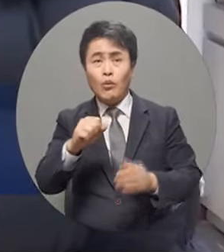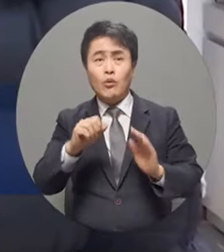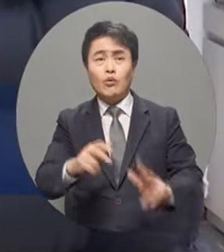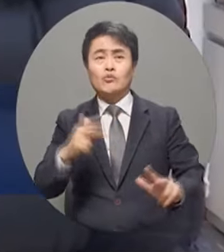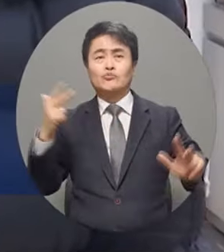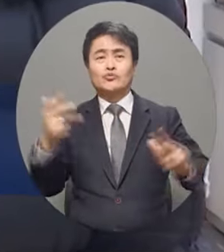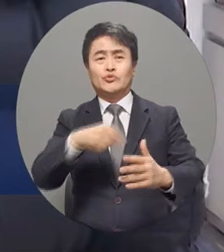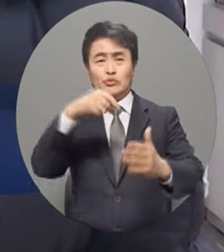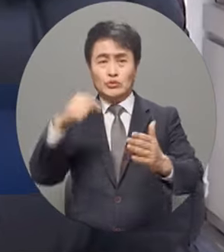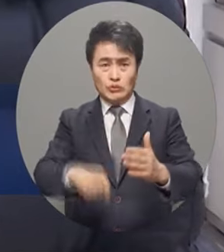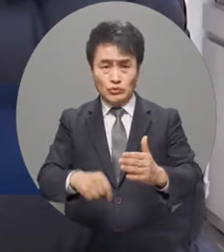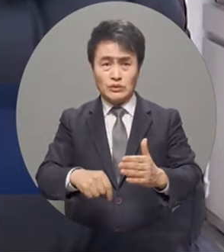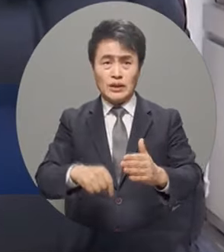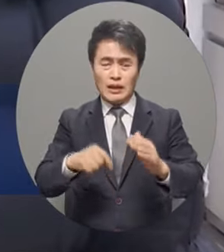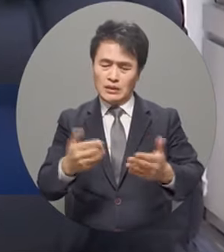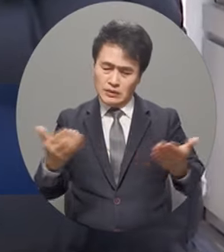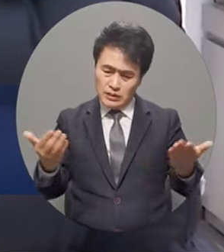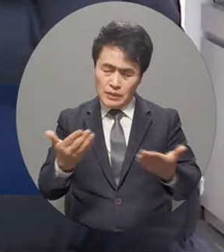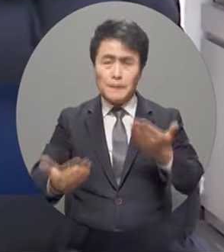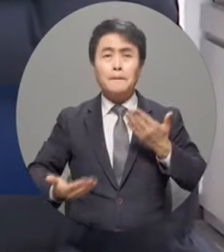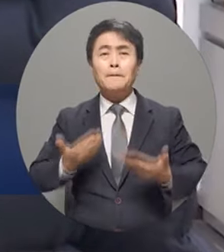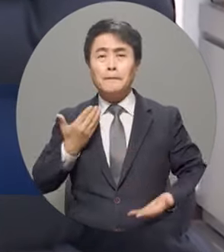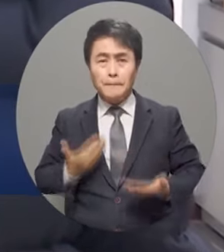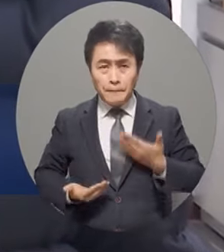주중에는 일을 하다 보니까